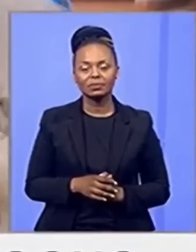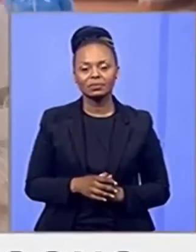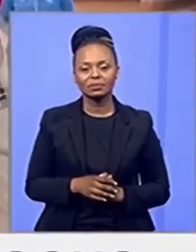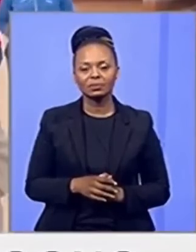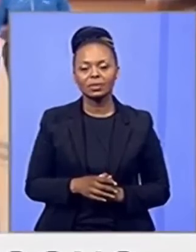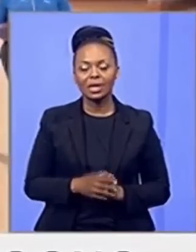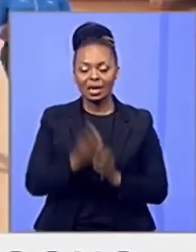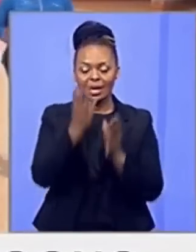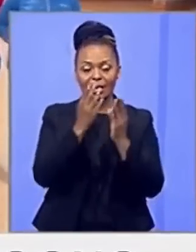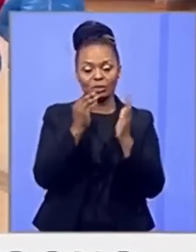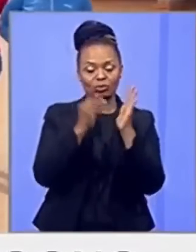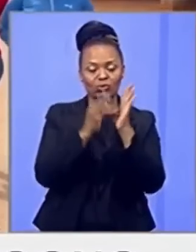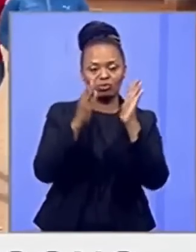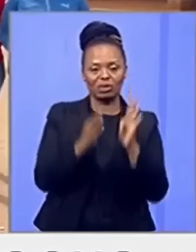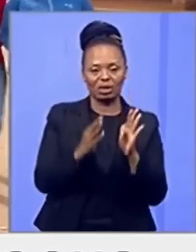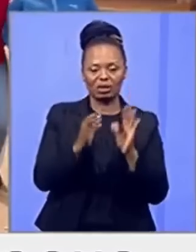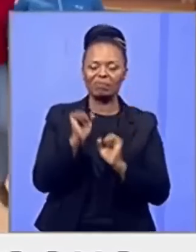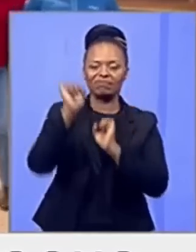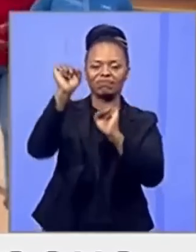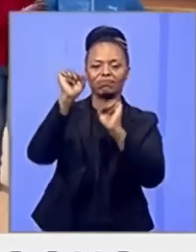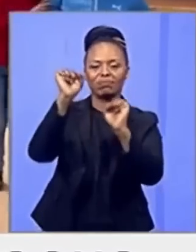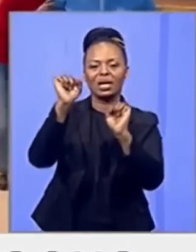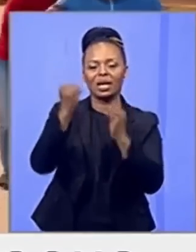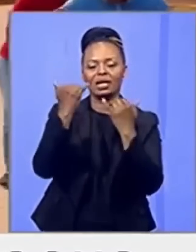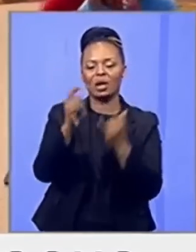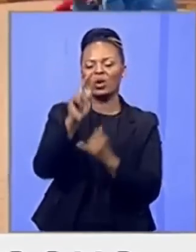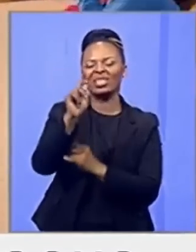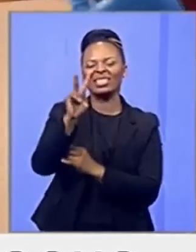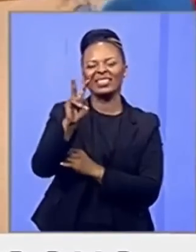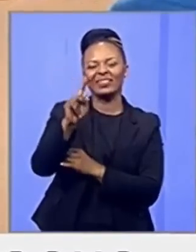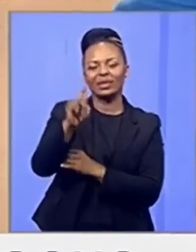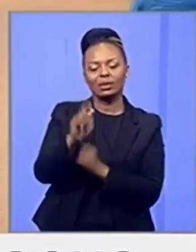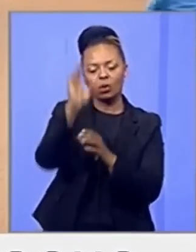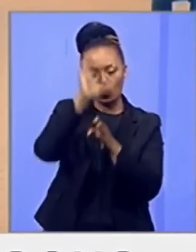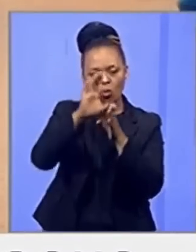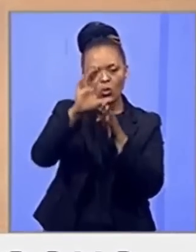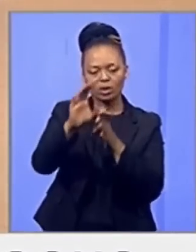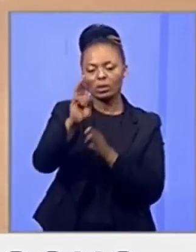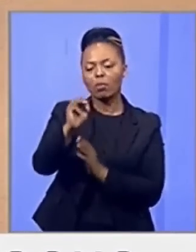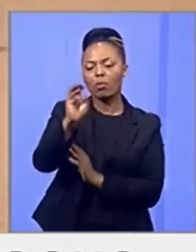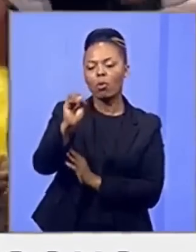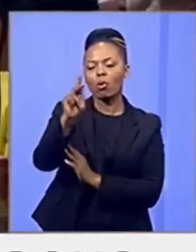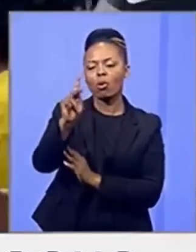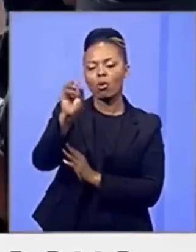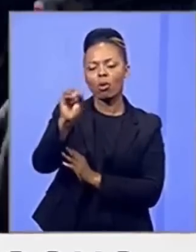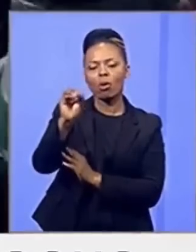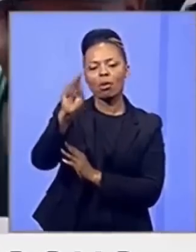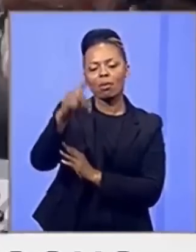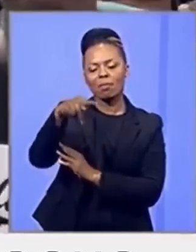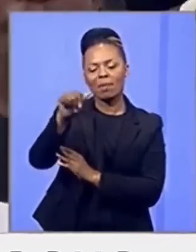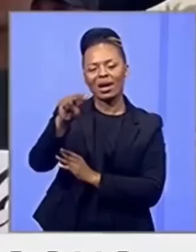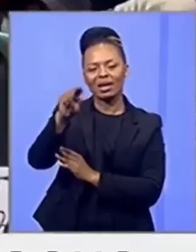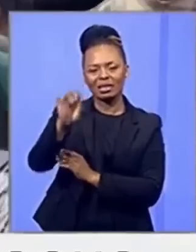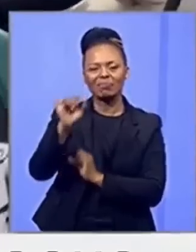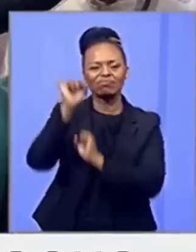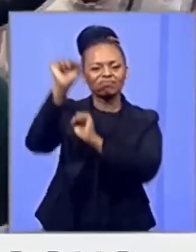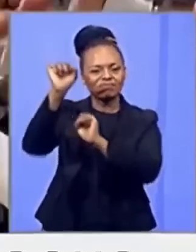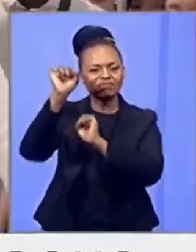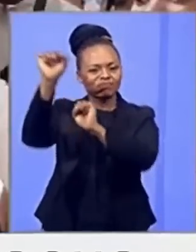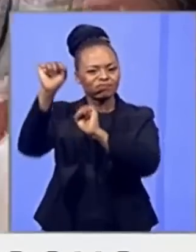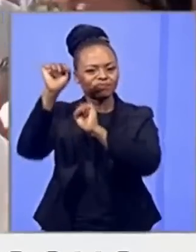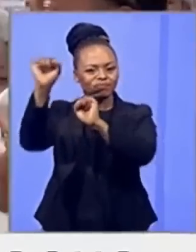Baithuti mabaleng a college ya tlhahlo ya Waterberg ka Mokopane ba ikgašitše mebileng go tšweletša dillo tša bona. Ditšupetšo tše di